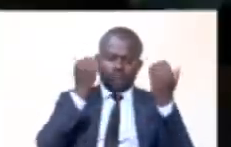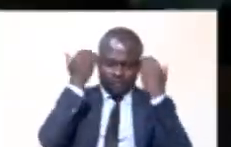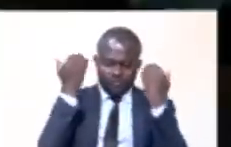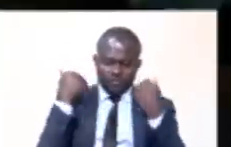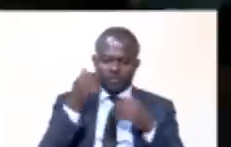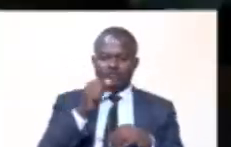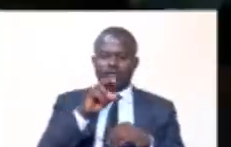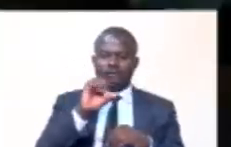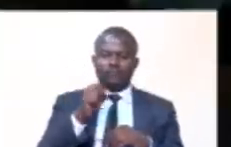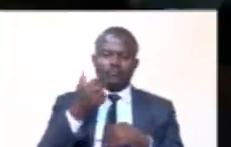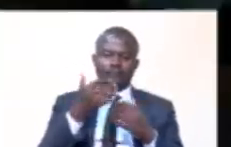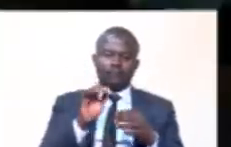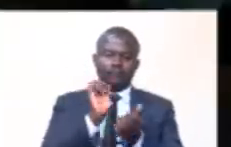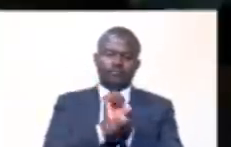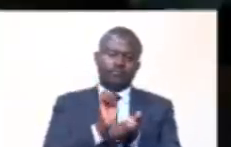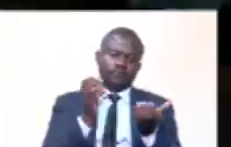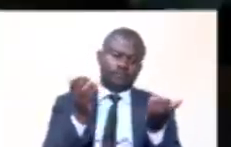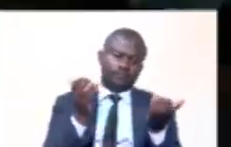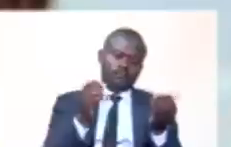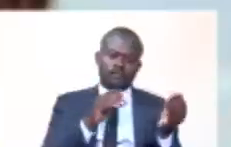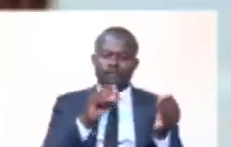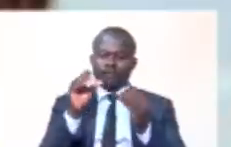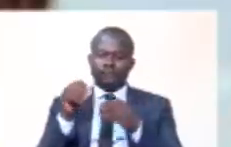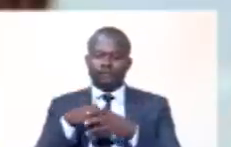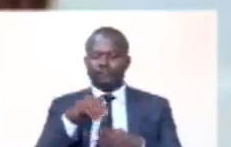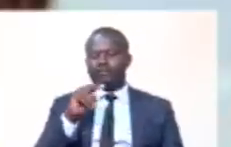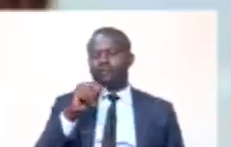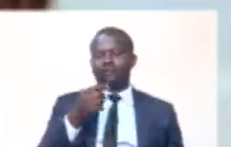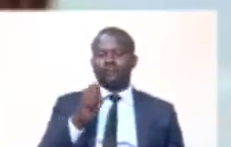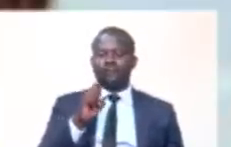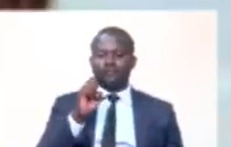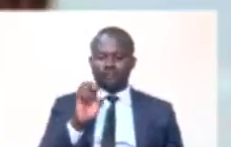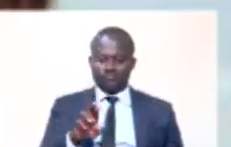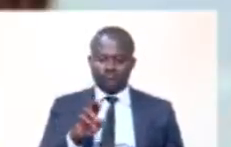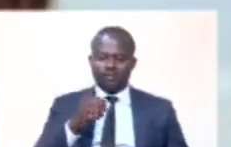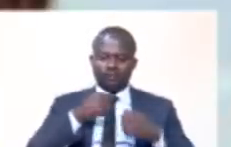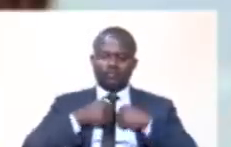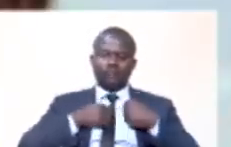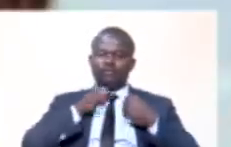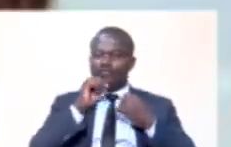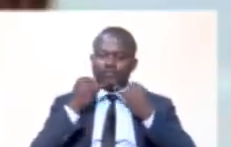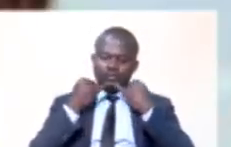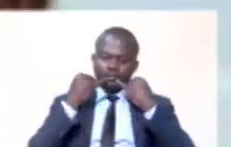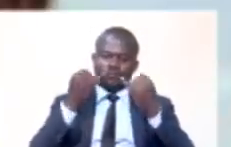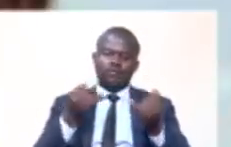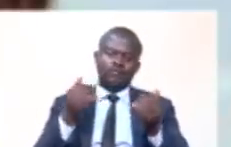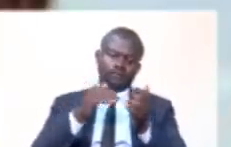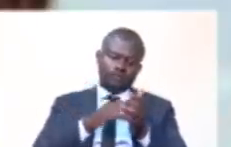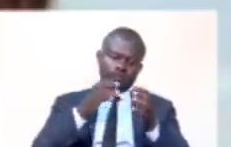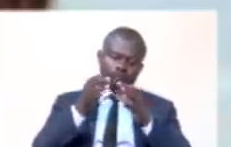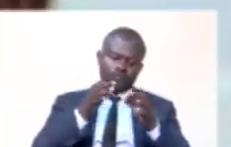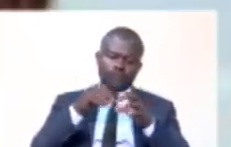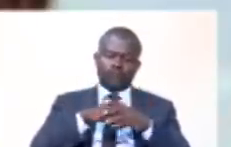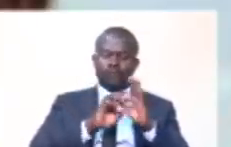arusha bakarangiza ibihano byabo baherutse kwimurirwa muri Nigeria u Rwanda rutabimenyeshejwe. Iki kibazo kikaba cyaragarutsweho